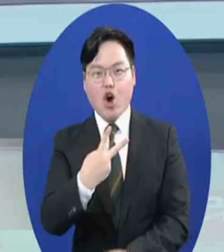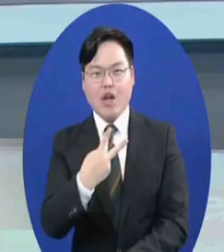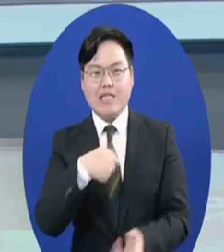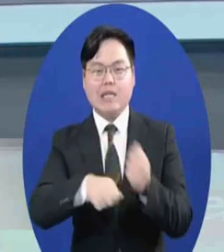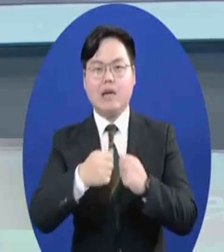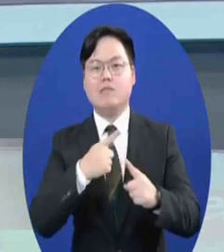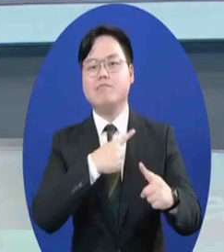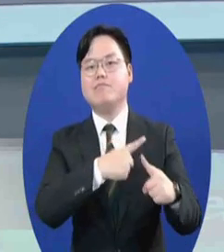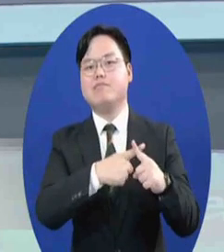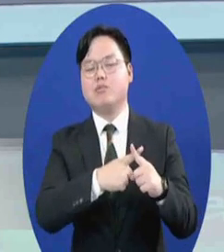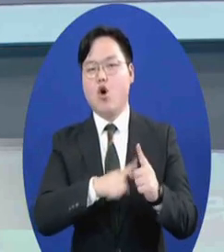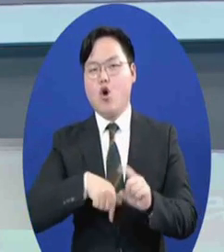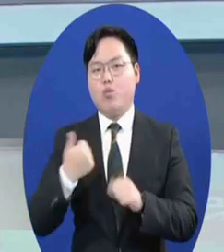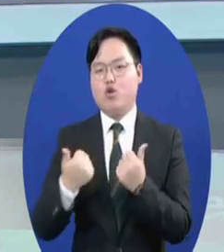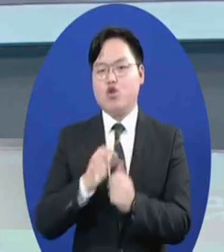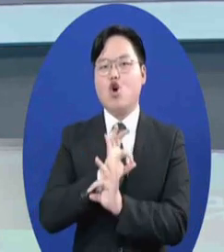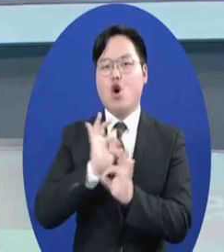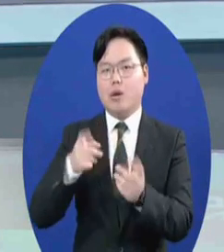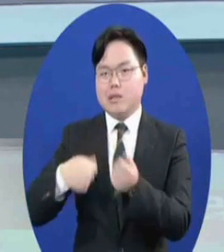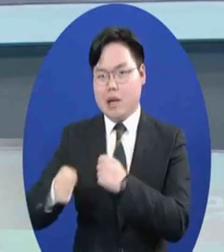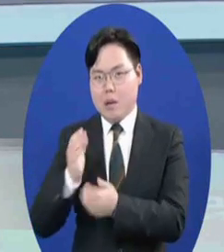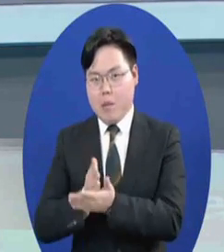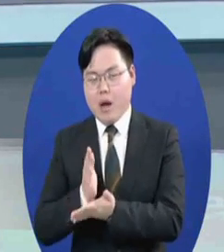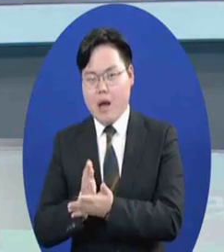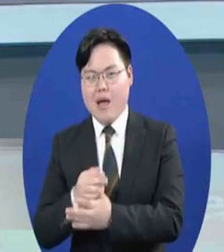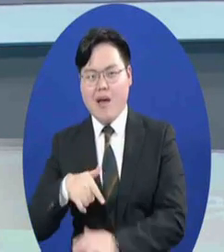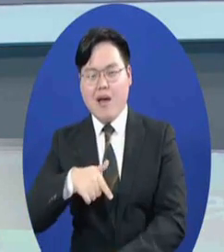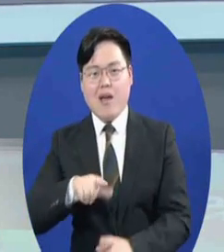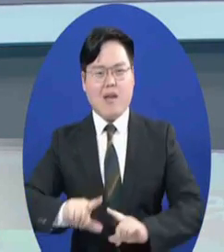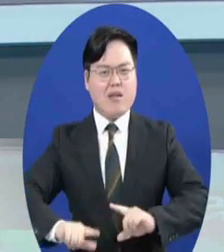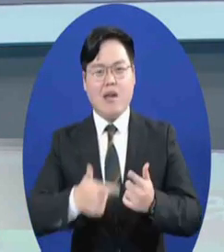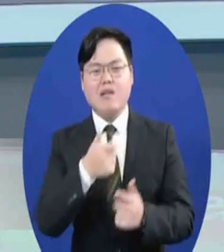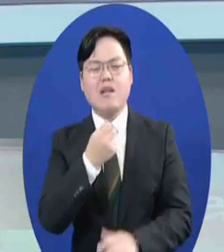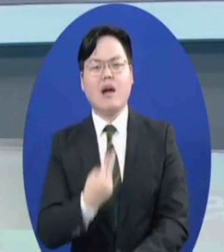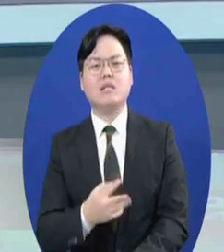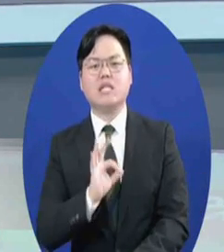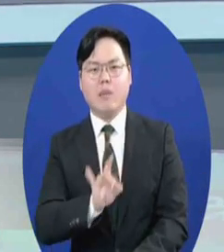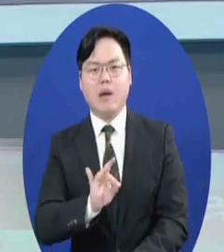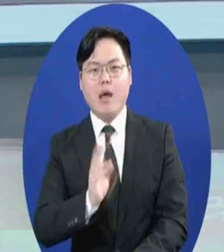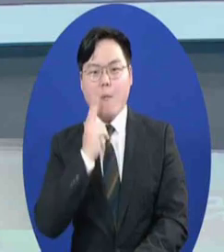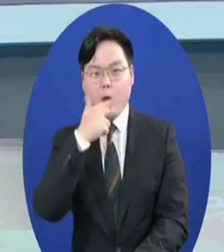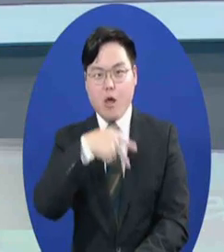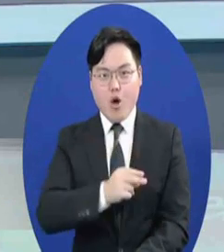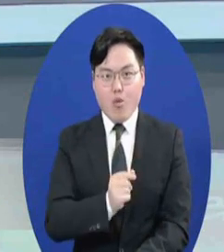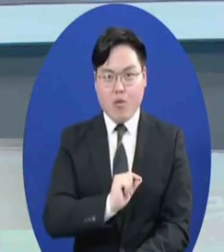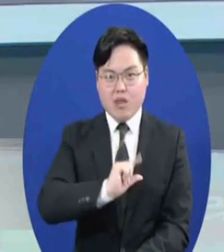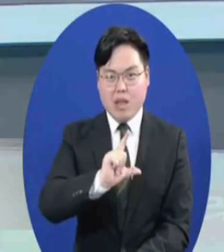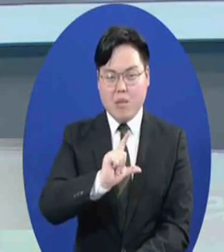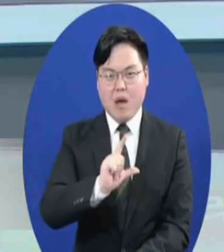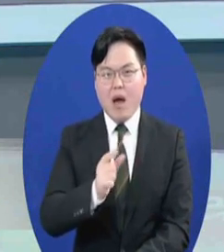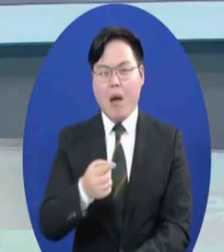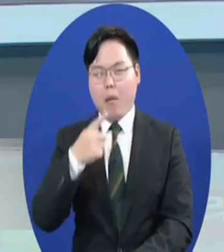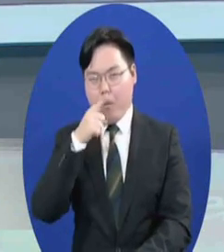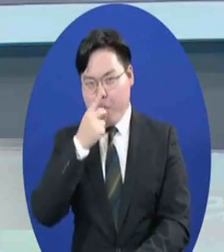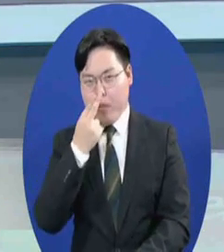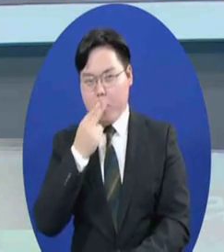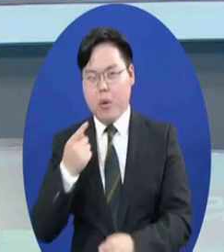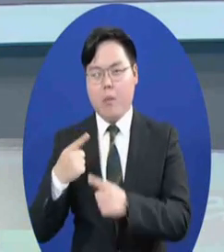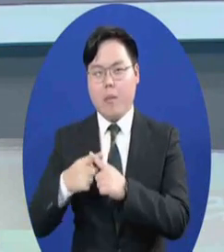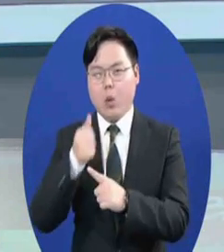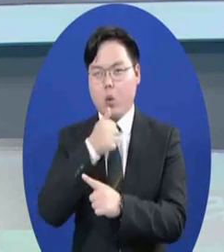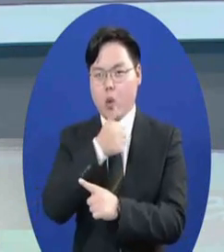худалдааг зогсоож, бусад шатхууныг хэвэн худалдаалж байна. Гэнэт тоглолтлол үүссэн энэ асуудлыг бензиний үнэ нэмэгдэх нь гэж олон нийт хардж байгаа. Харин